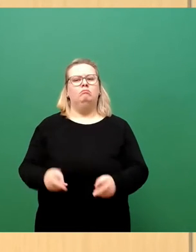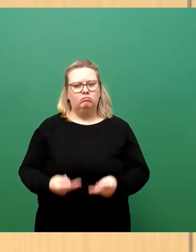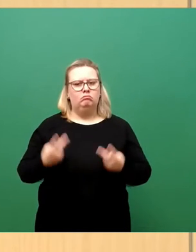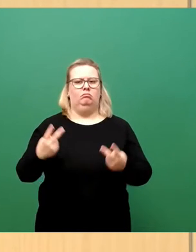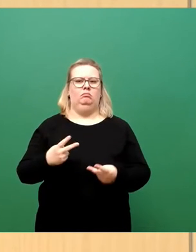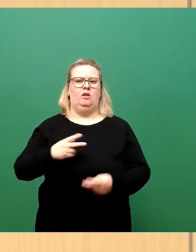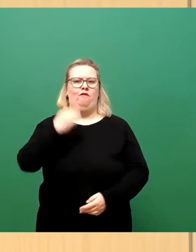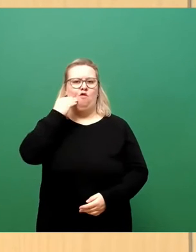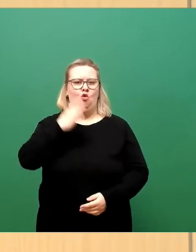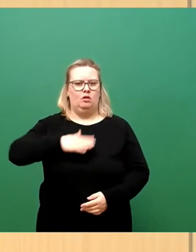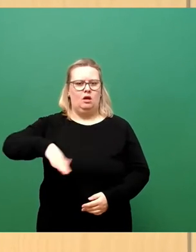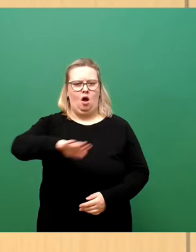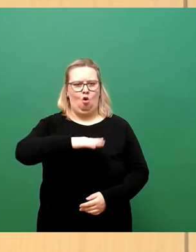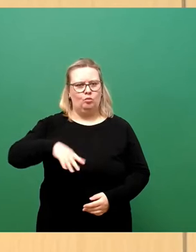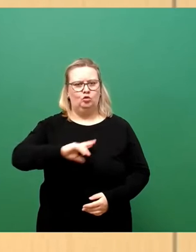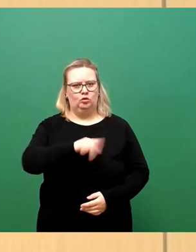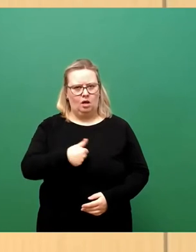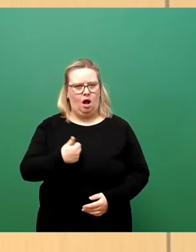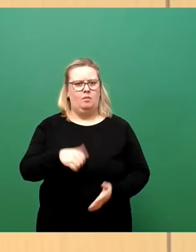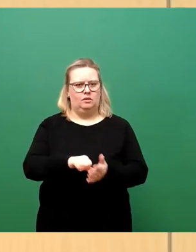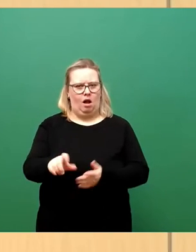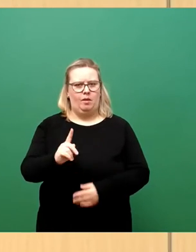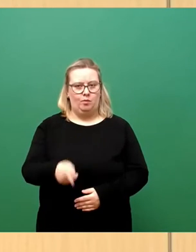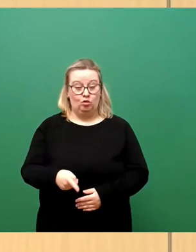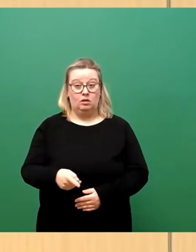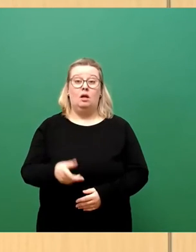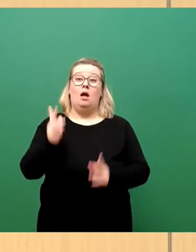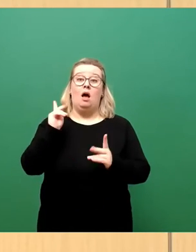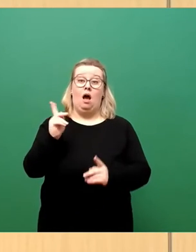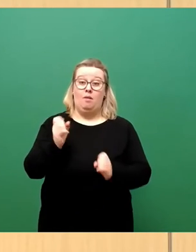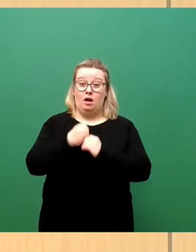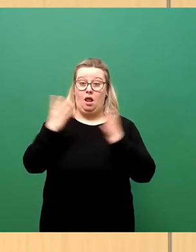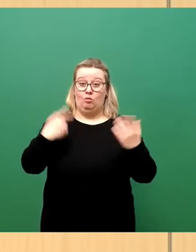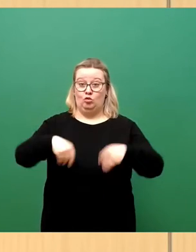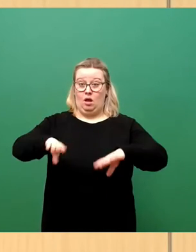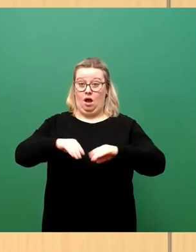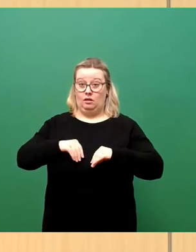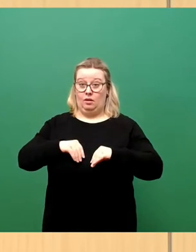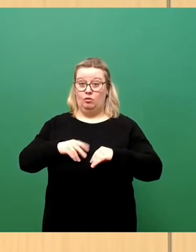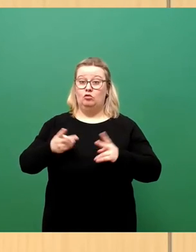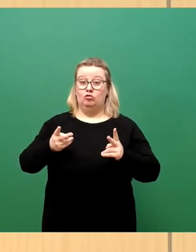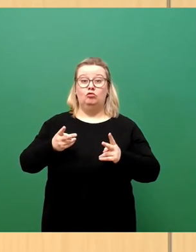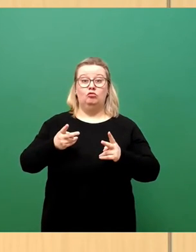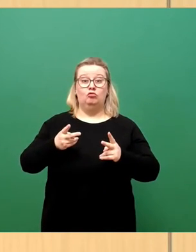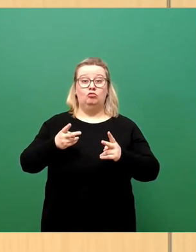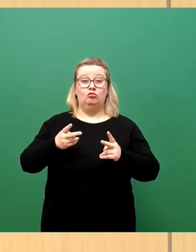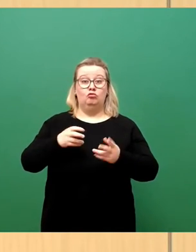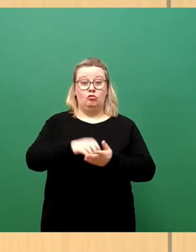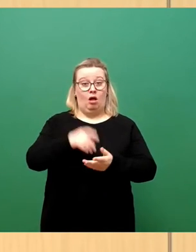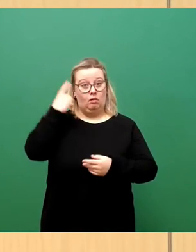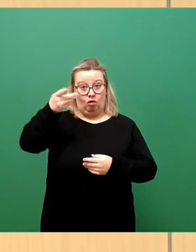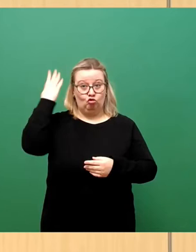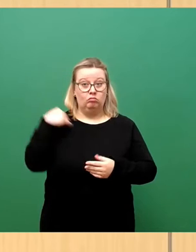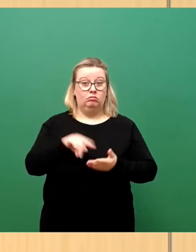Wohnraum in Dresden zu schaffen. Aber wir müssen halt eben auch zur Kenntnis nehmen, dass dieser Stadtrat bereits einmal in dieser Legislatur gezeigt